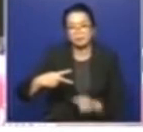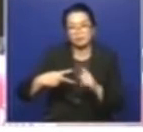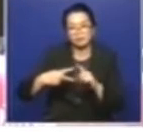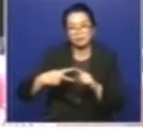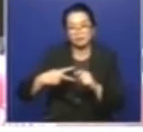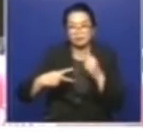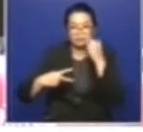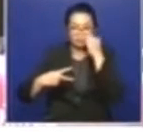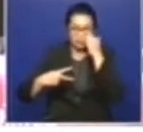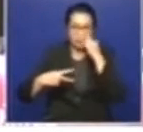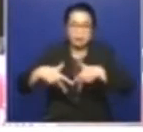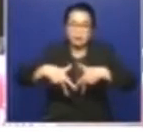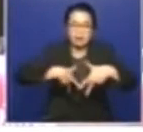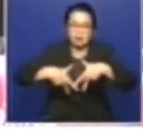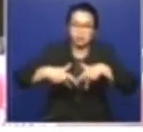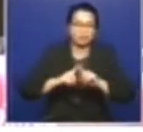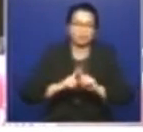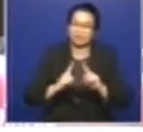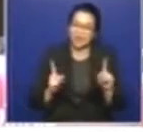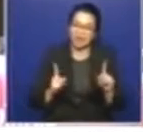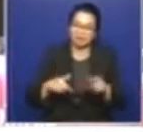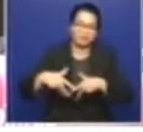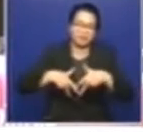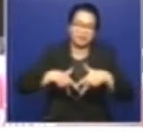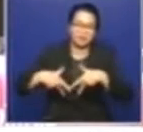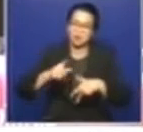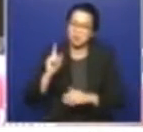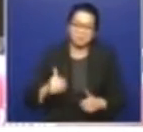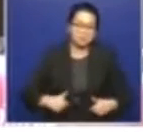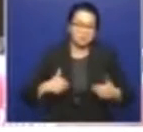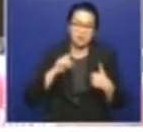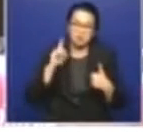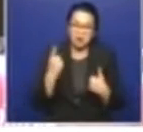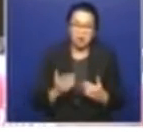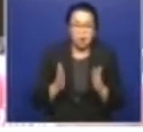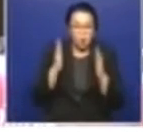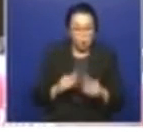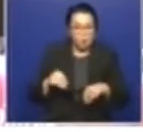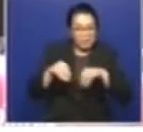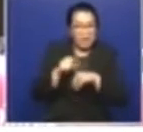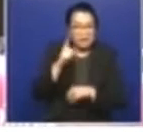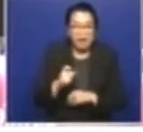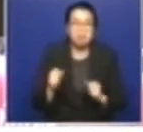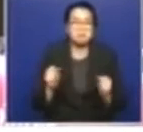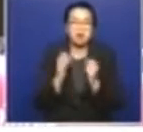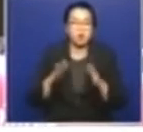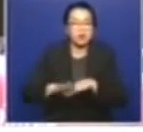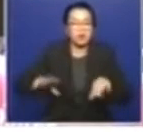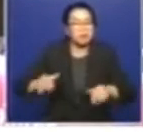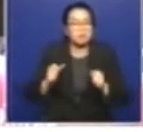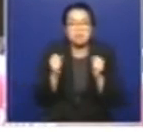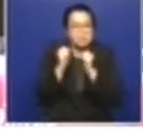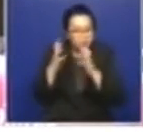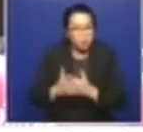ประชาชนไม่เหมือนเดิมแล้วคนจะตายมันไม่กลัวใครนะแล้วเด็กมันไม่กลัวด้วยเด็กไ